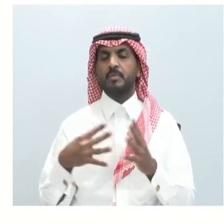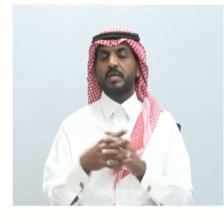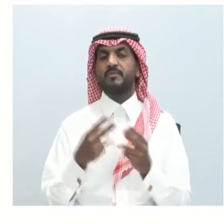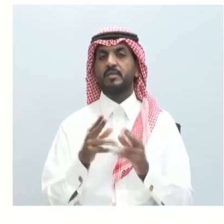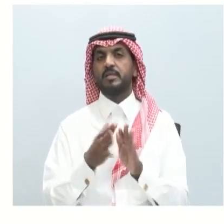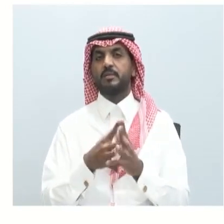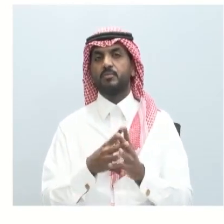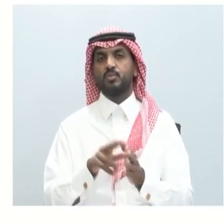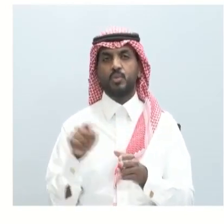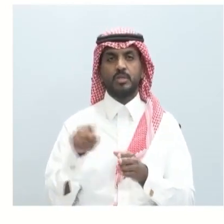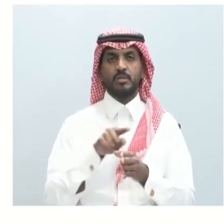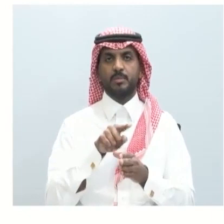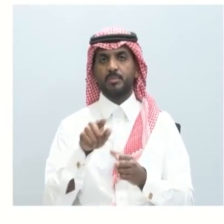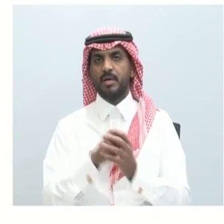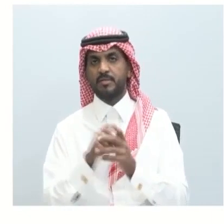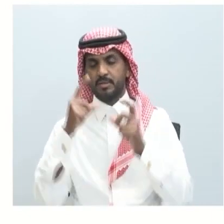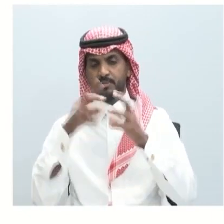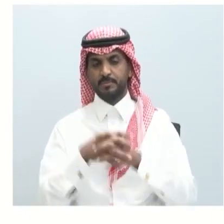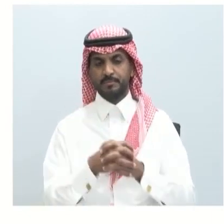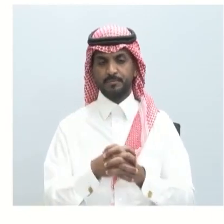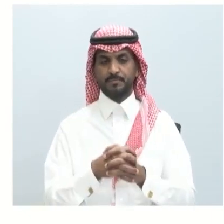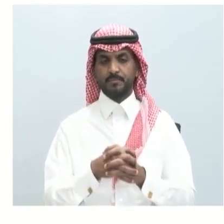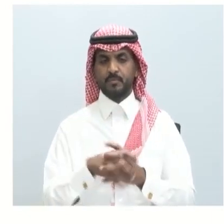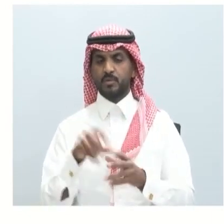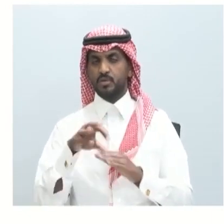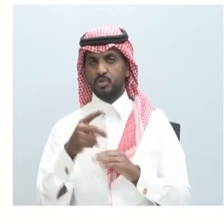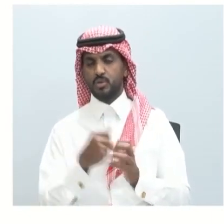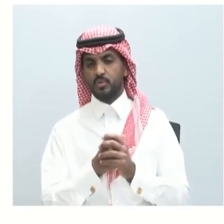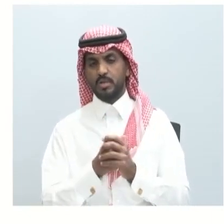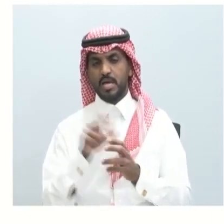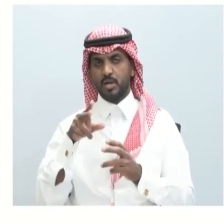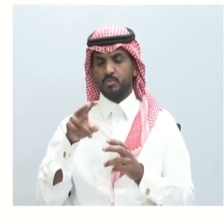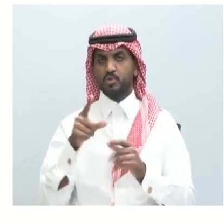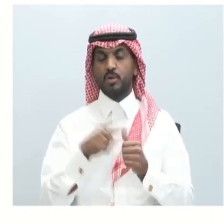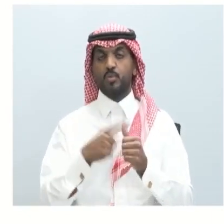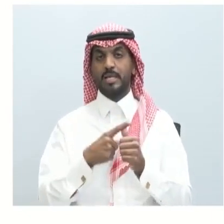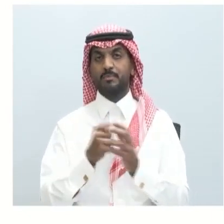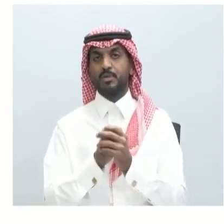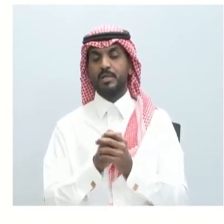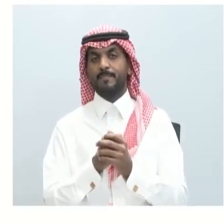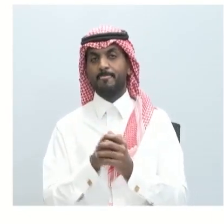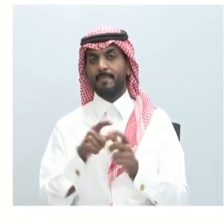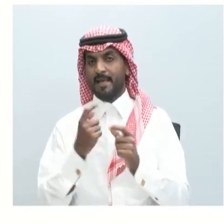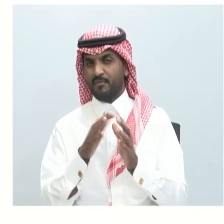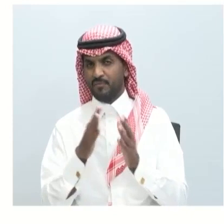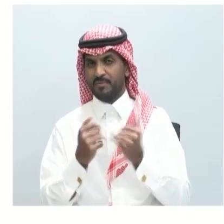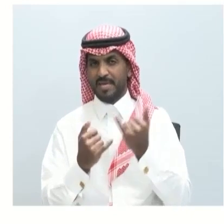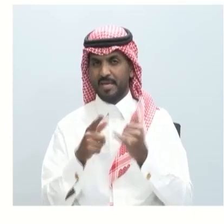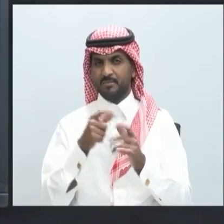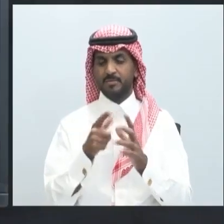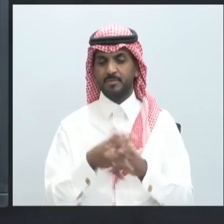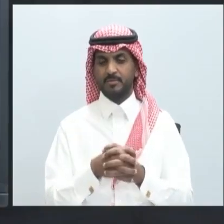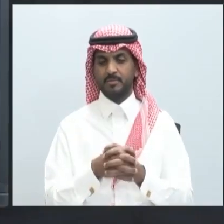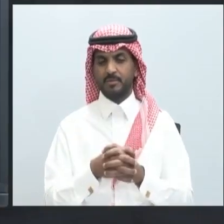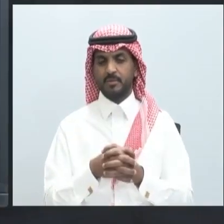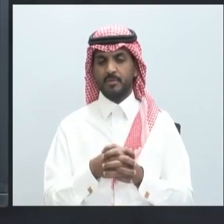فتح الكتاب وتتبع هذه الرسمه نشاهد الجزء الاول الكروموسوم الاول هنا يحمل اي سمول وبي سمول والكروموسوم